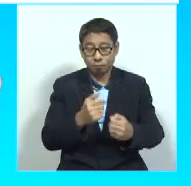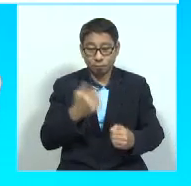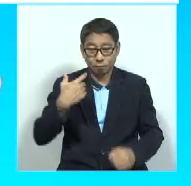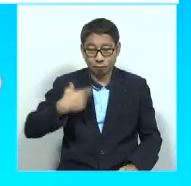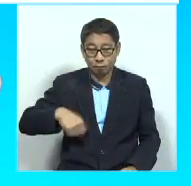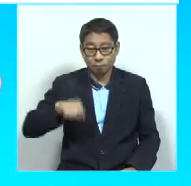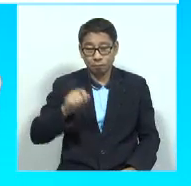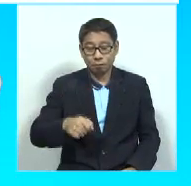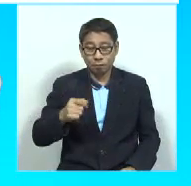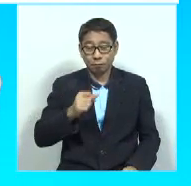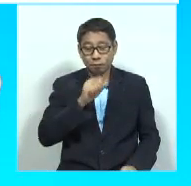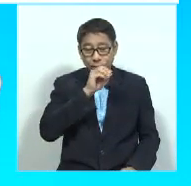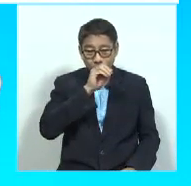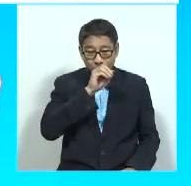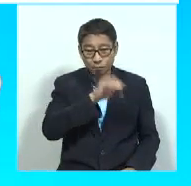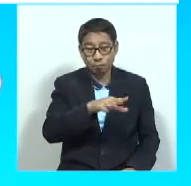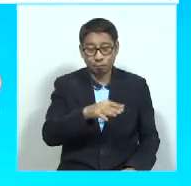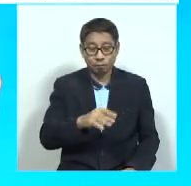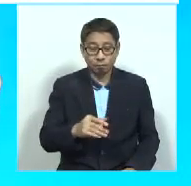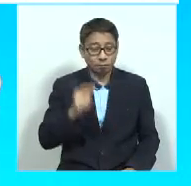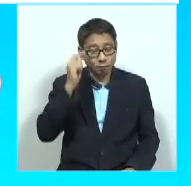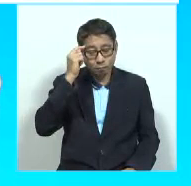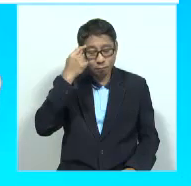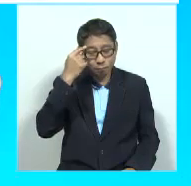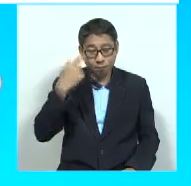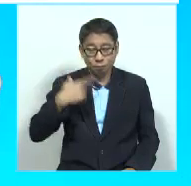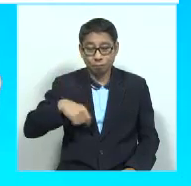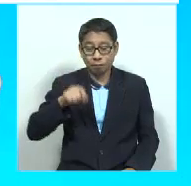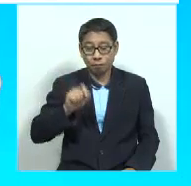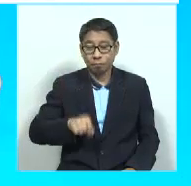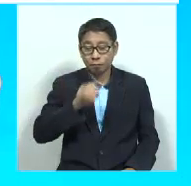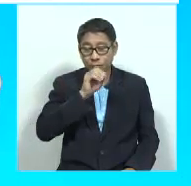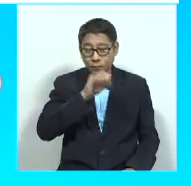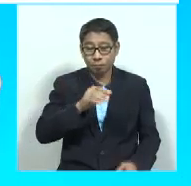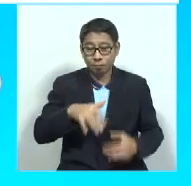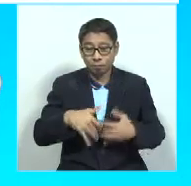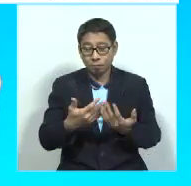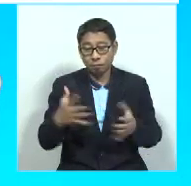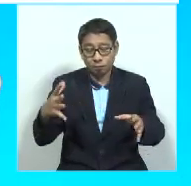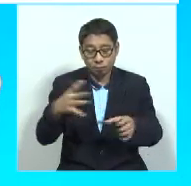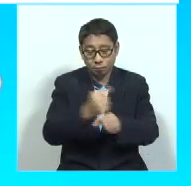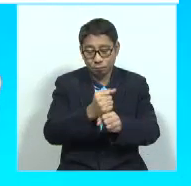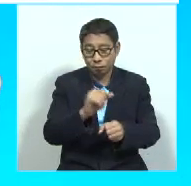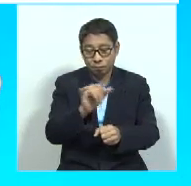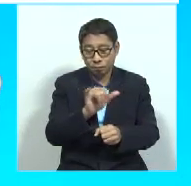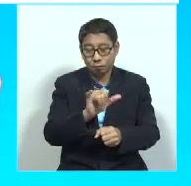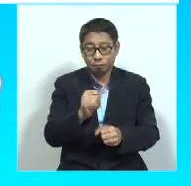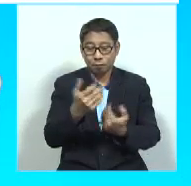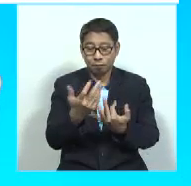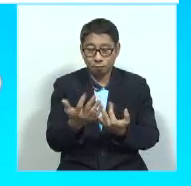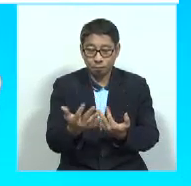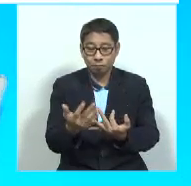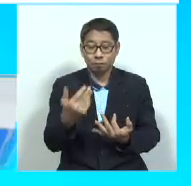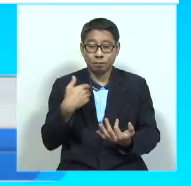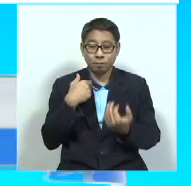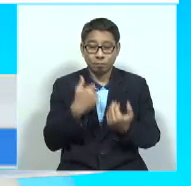ะมีคำสั่งออกมาซึ่งเราก็ยังไม่รู้ว่าศาลจะสั่งในรูปไหนต้องขอเรียนว่าอย่าเพิ่งด่วนสรุปว่าเรื่องนี้ศาลจะสั่งอย่างนั้นศาลจะสั่งอย่